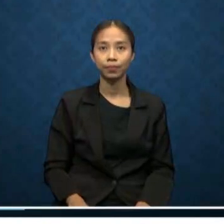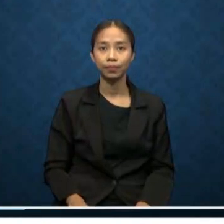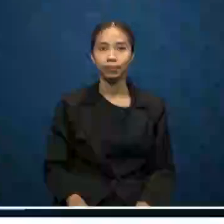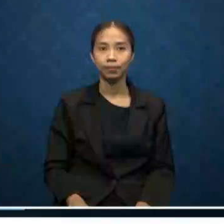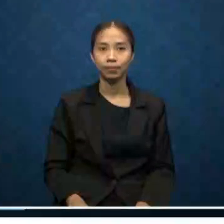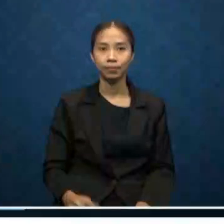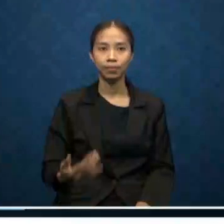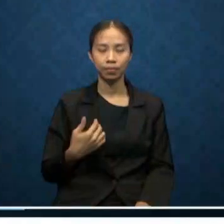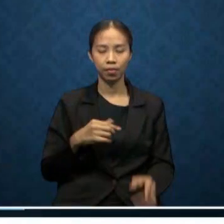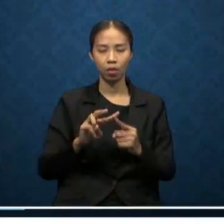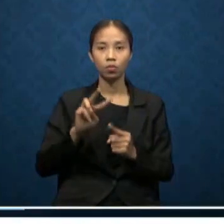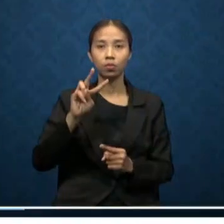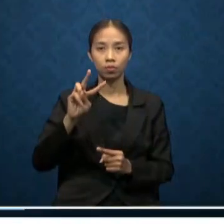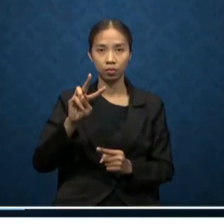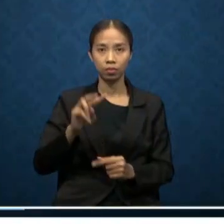กระทุษฐานที่ 2